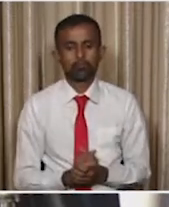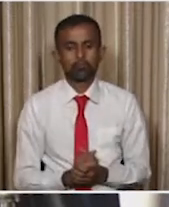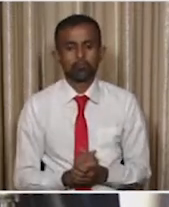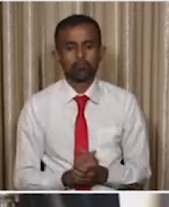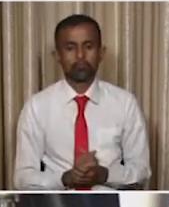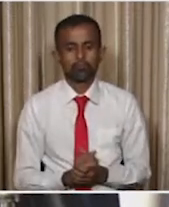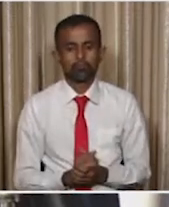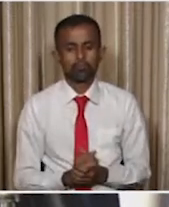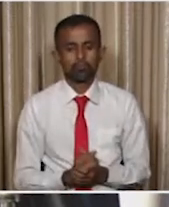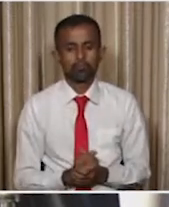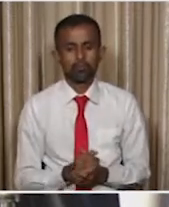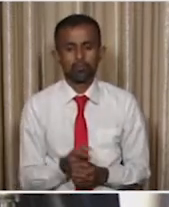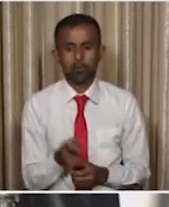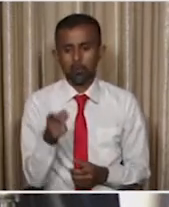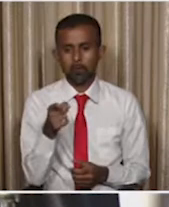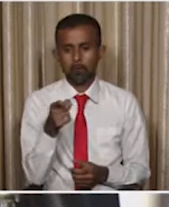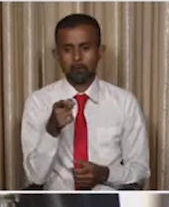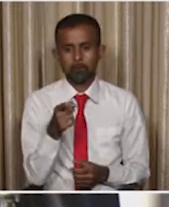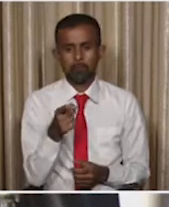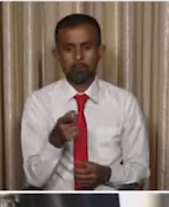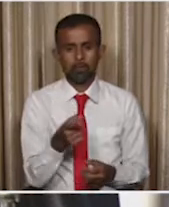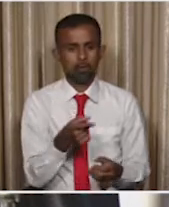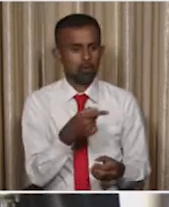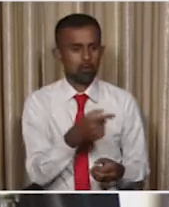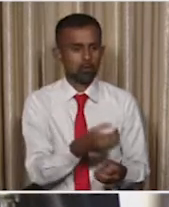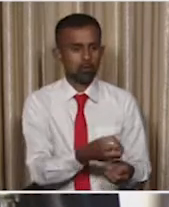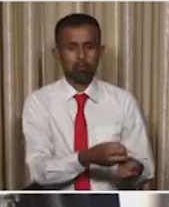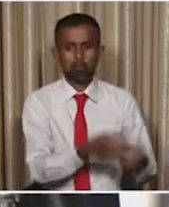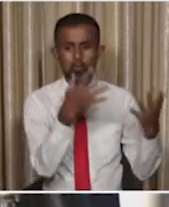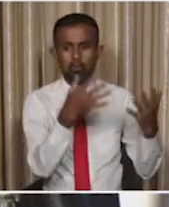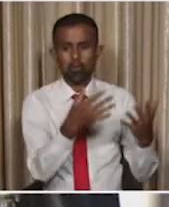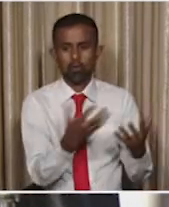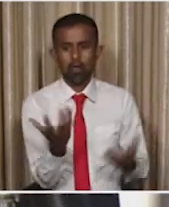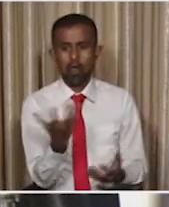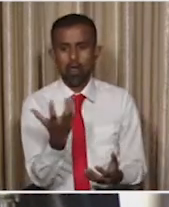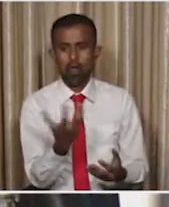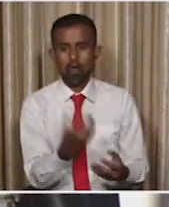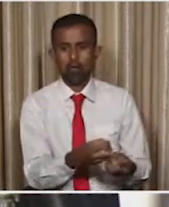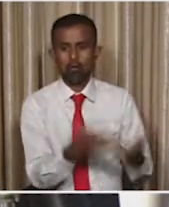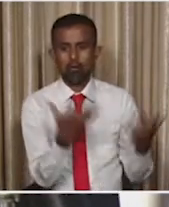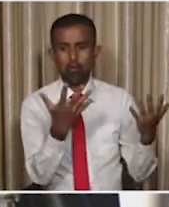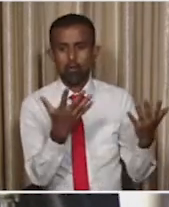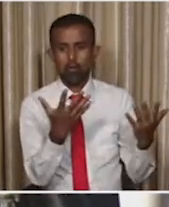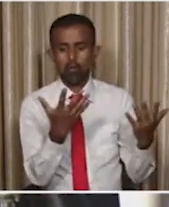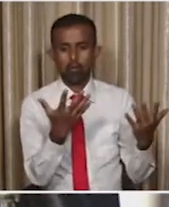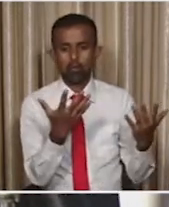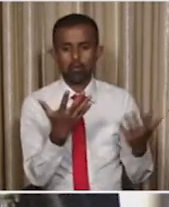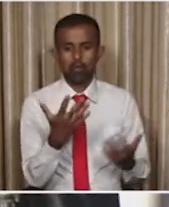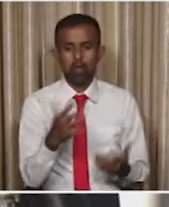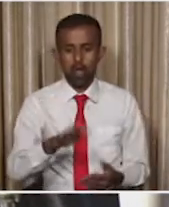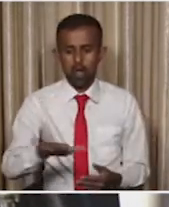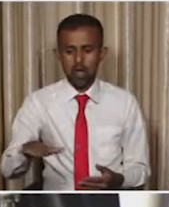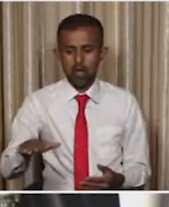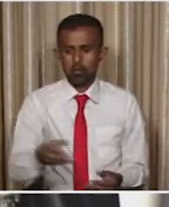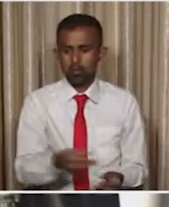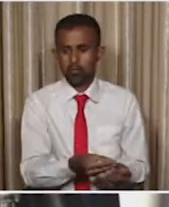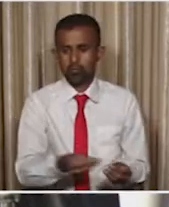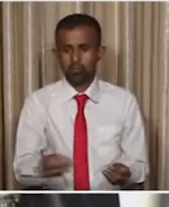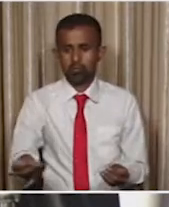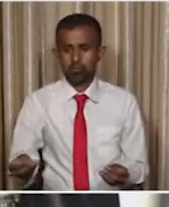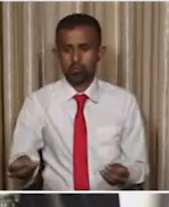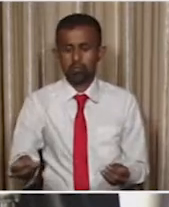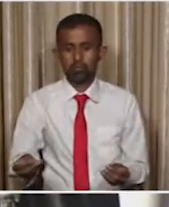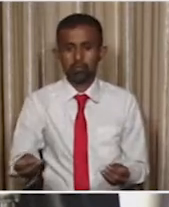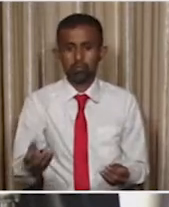இரண்டு வயது குழந்தை வாழ்ந்து கொண்டிருந்த ஒரு வீட்டின் மீது அந்த பிள்ளைக்கு அருகாமையிலே கல் விழுந்ததனால் அந்த பிள்ளை மயிரிலையிலே உயிர் தப்பி இருக்கிறது